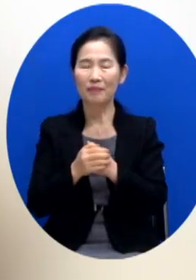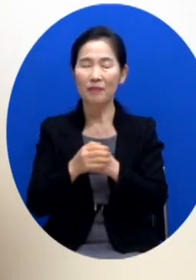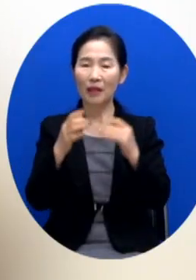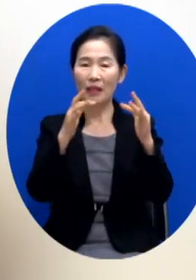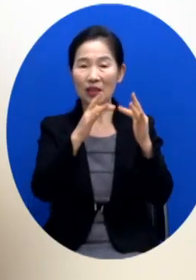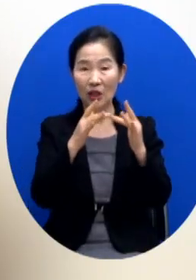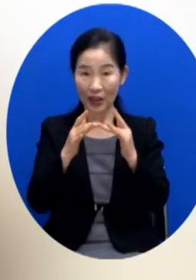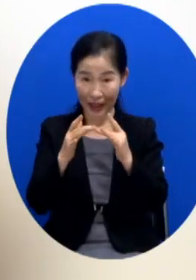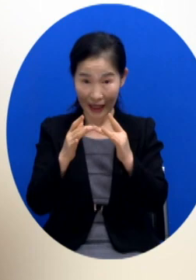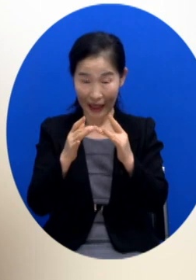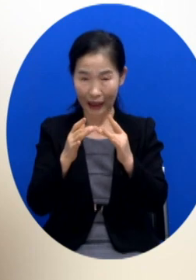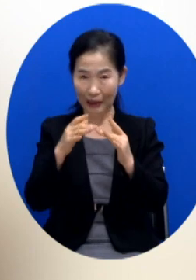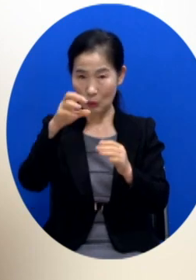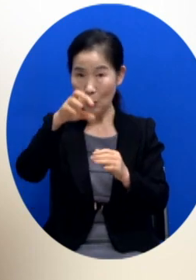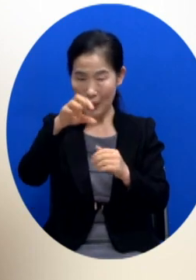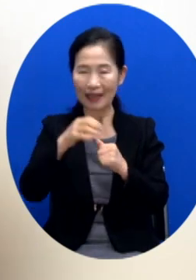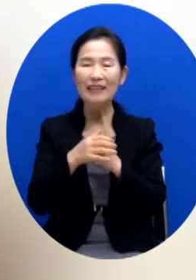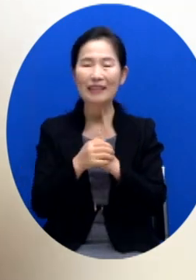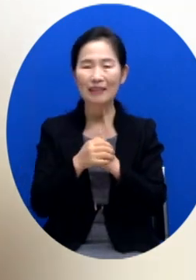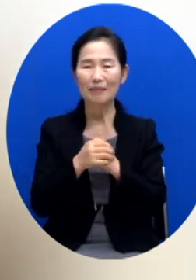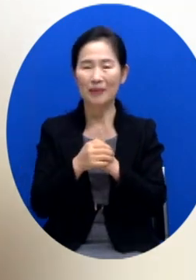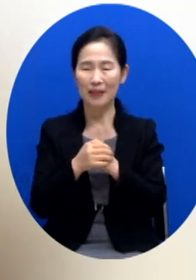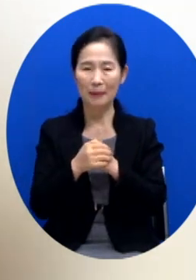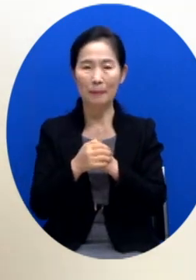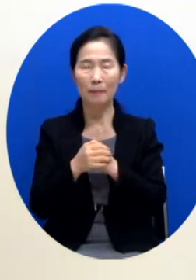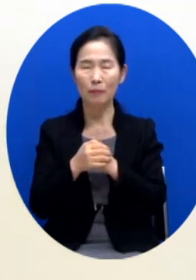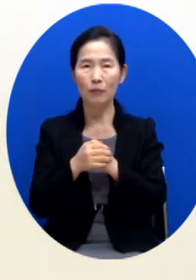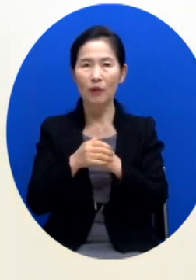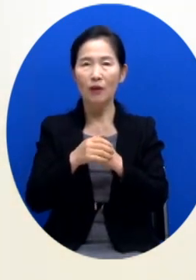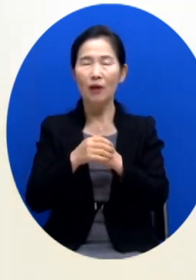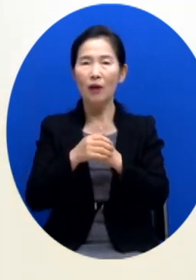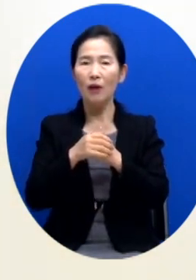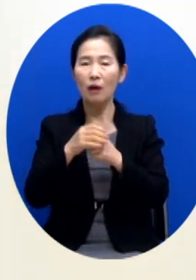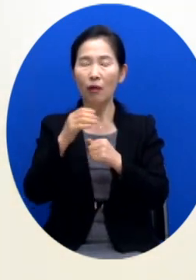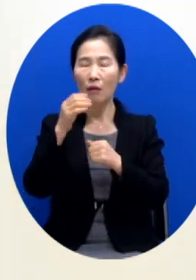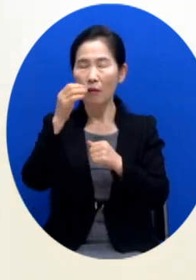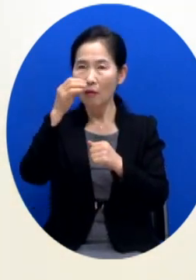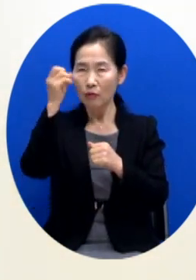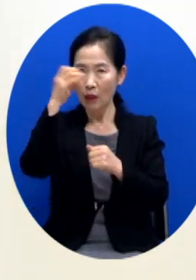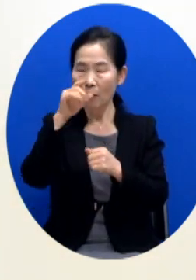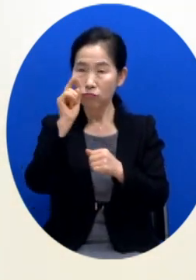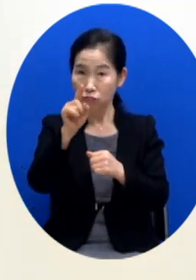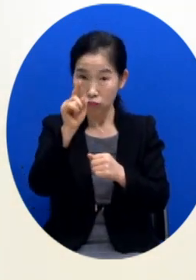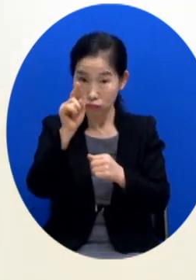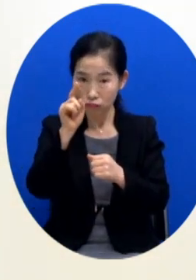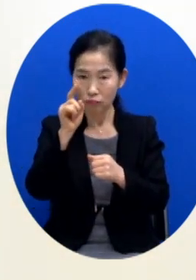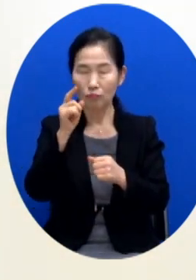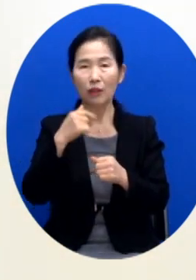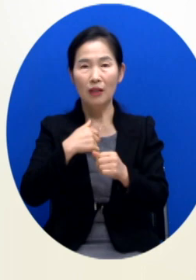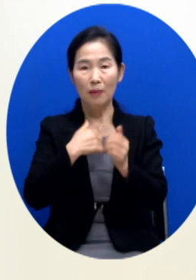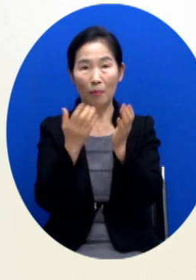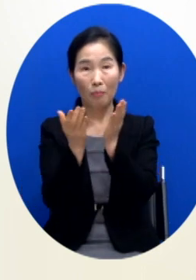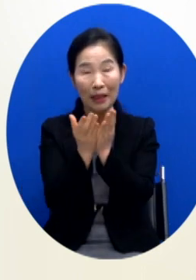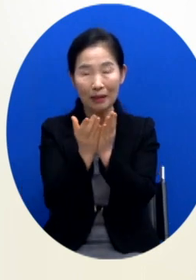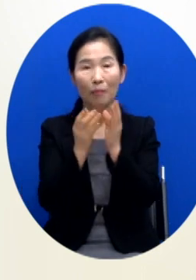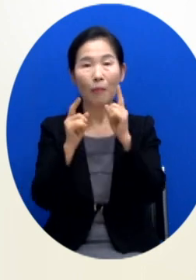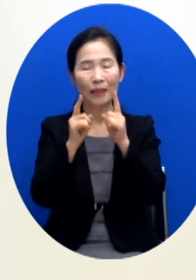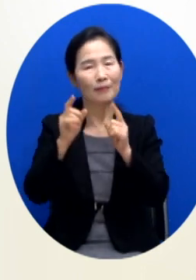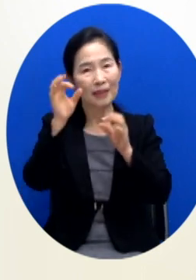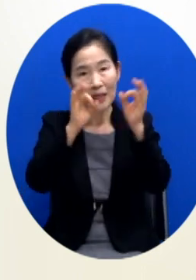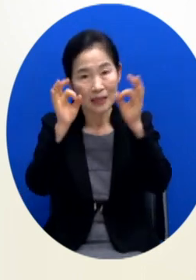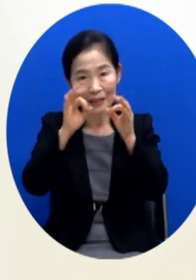인터넷상의 한 공간 렌덤 말씀뽑기 버튼을 누르자 나에게 맞는 말씀을 찾는 과정이